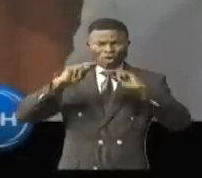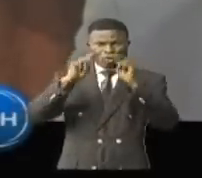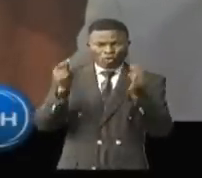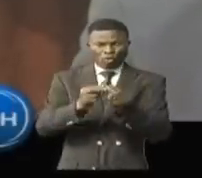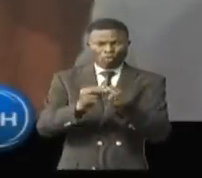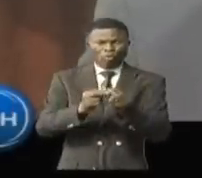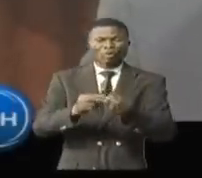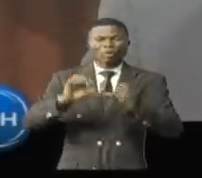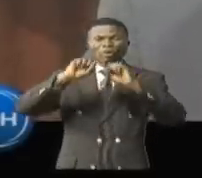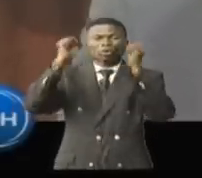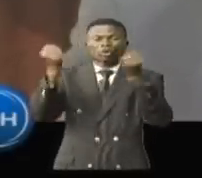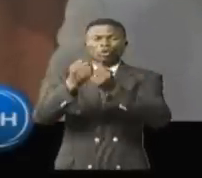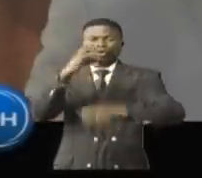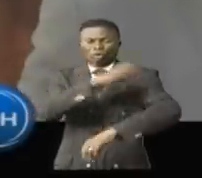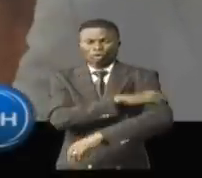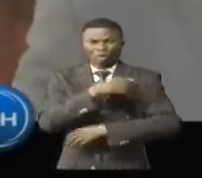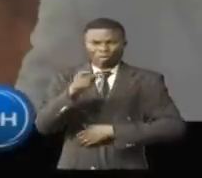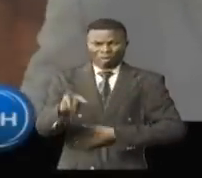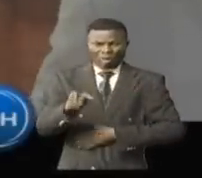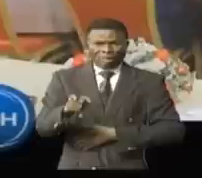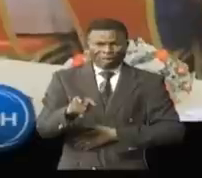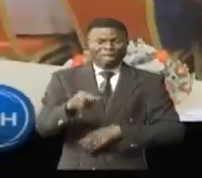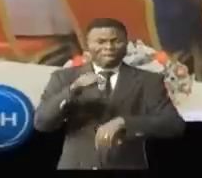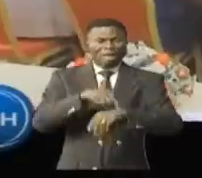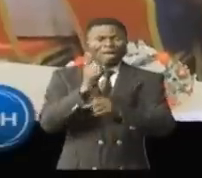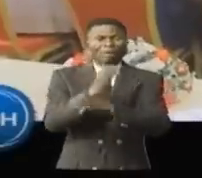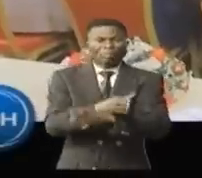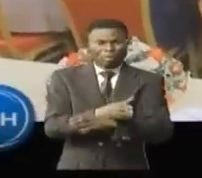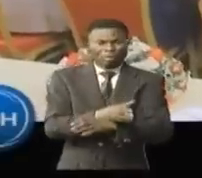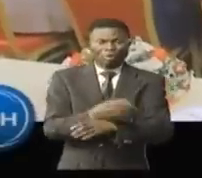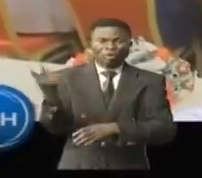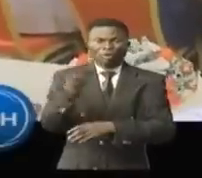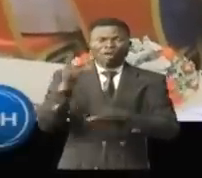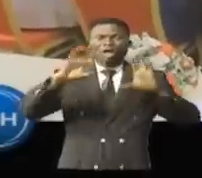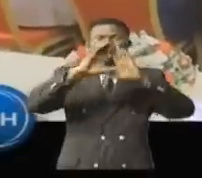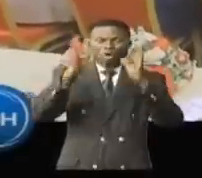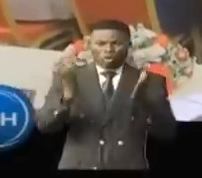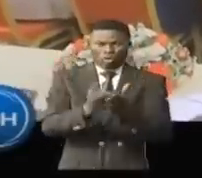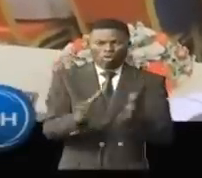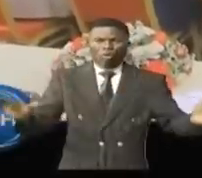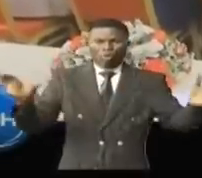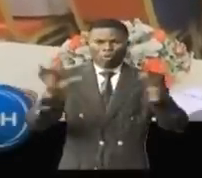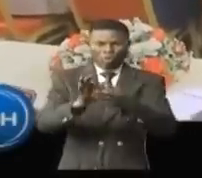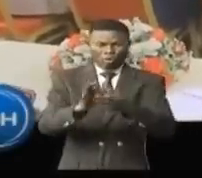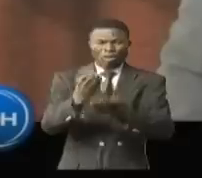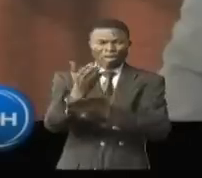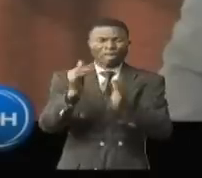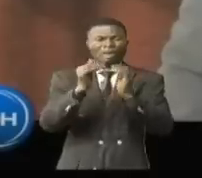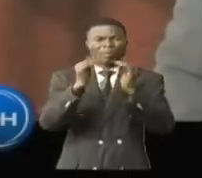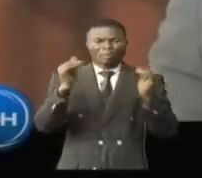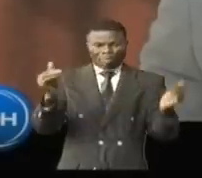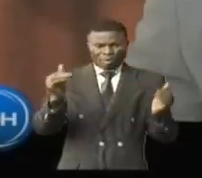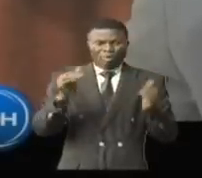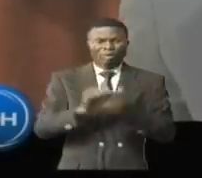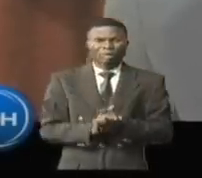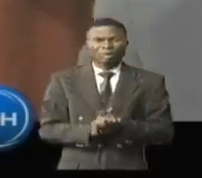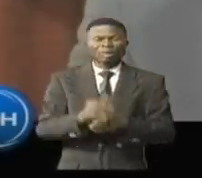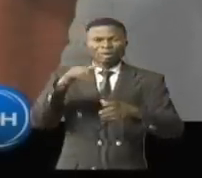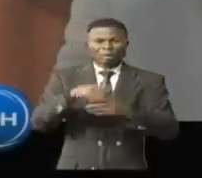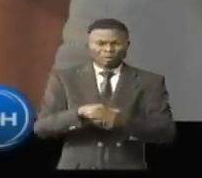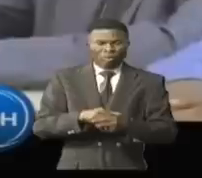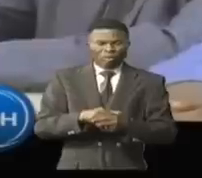citoyenne, l'ingénieur Dédoné Lossa, l'air a sonné pour que les deux communautés fument le calumet de la paix. À l'issue de